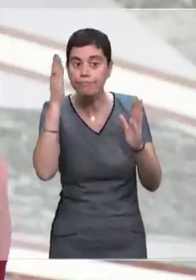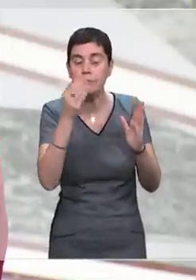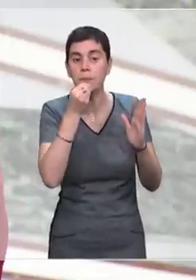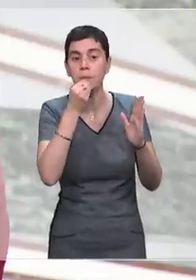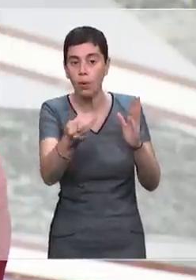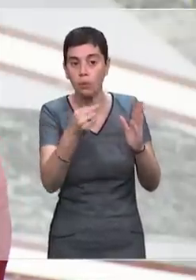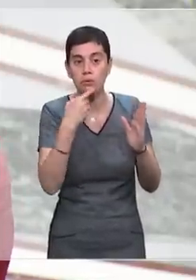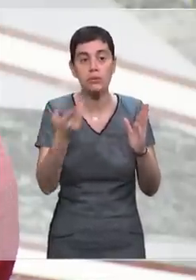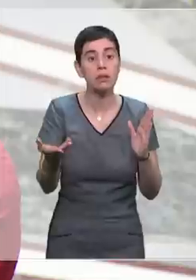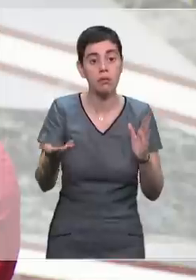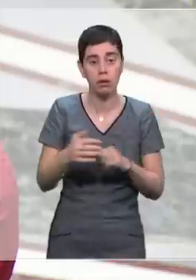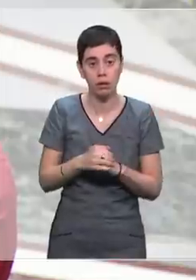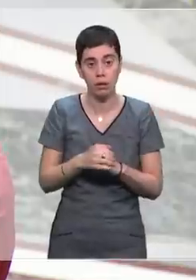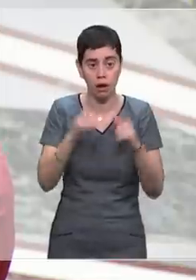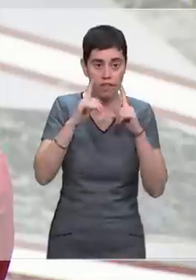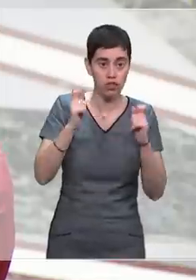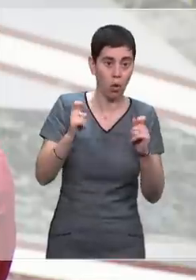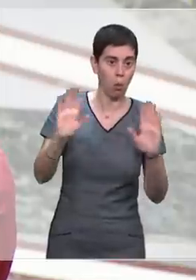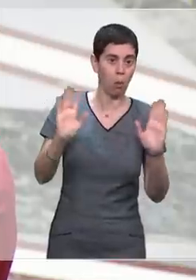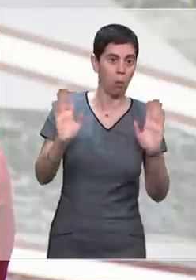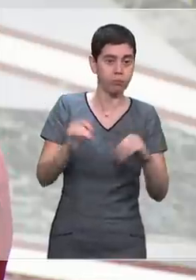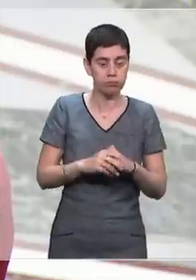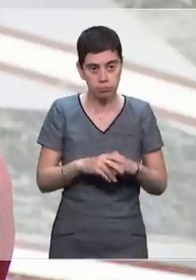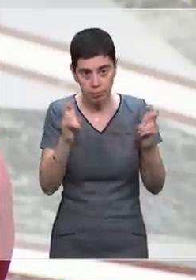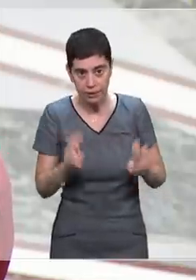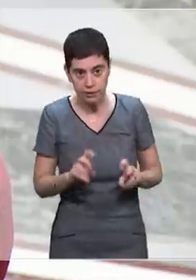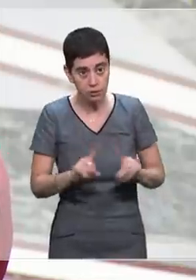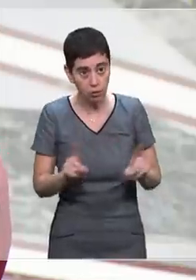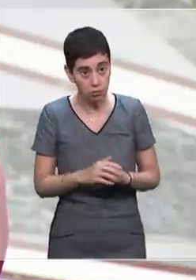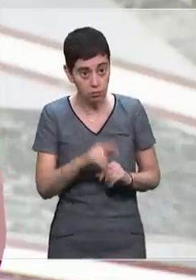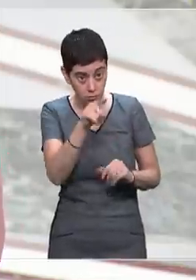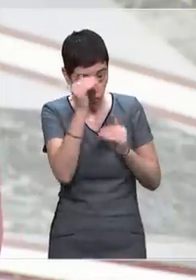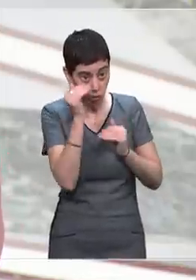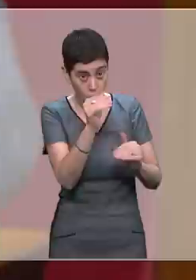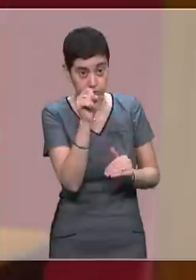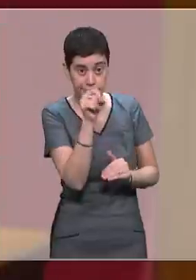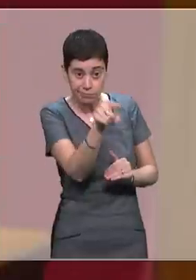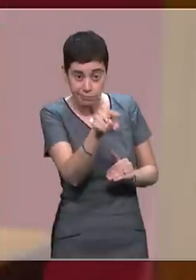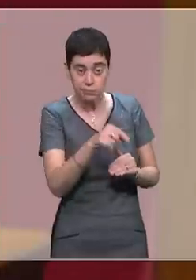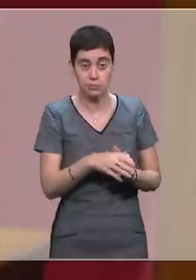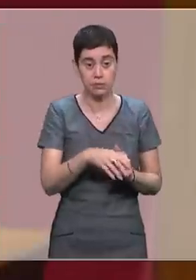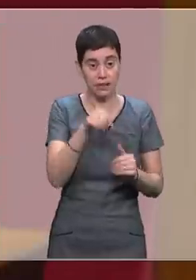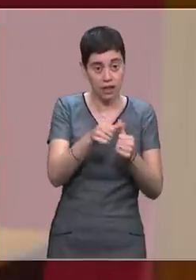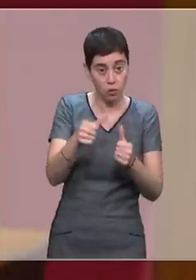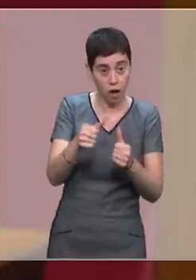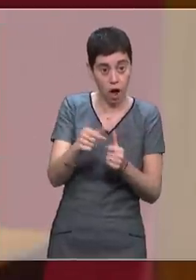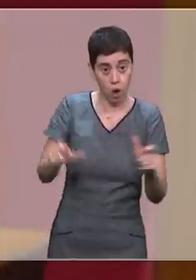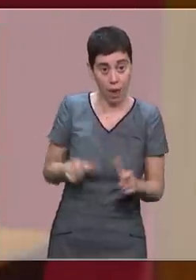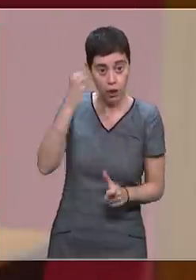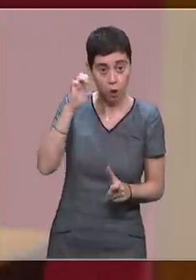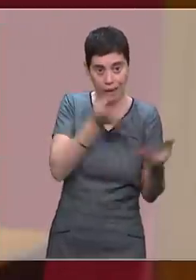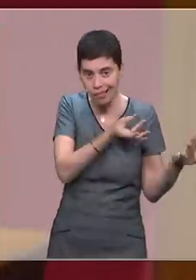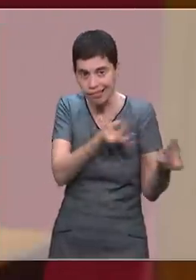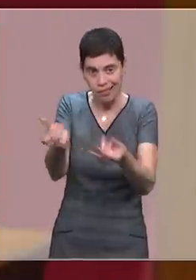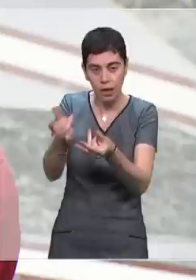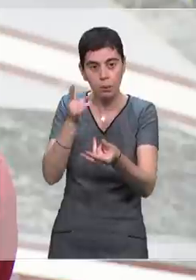une baisse des obligations de vigilance dans notre pays. Et je compte sur vous, monsieur le député, pour sensibiliser vos collègues européens en